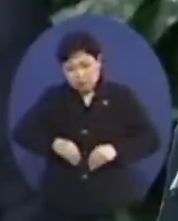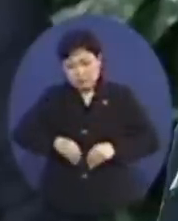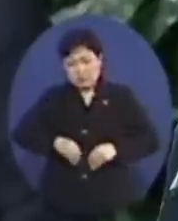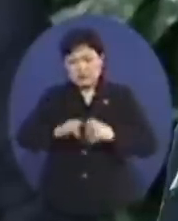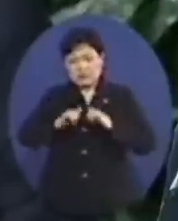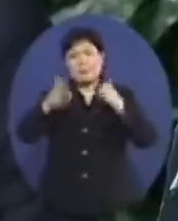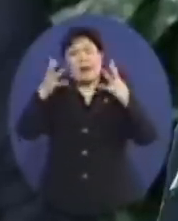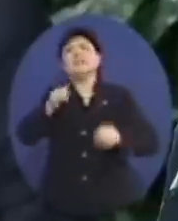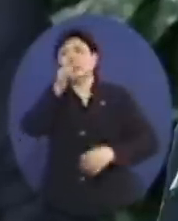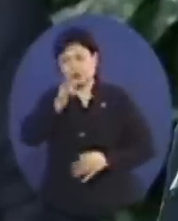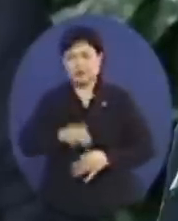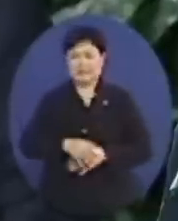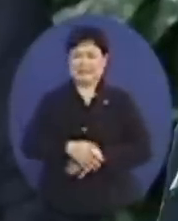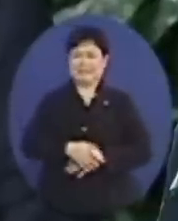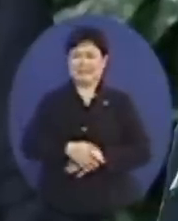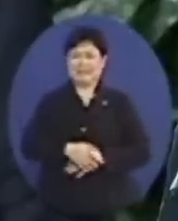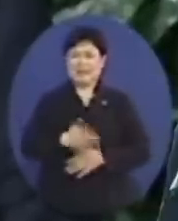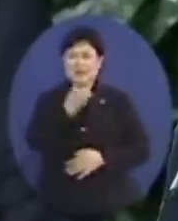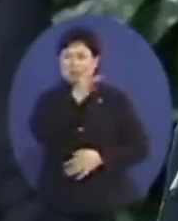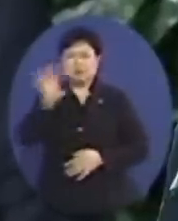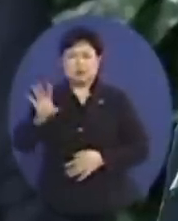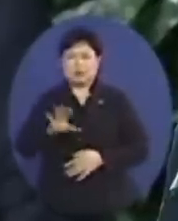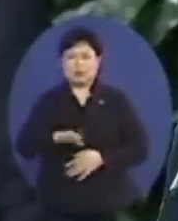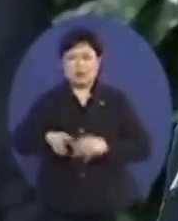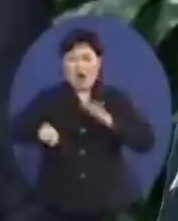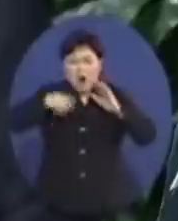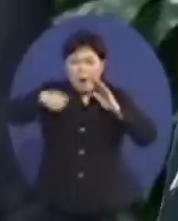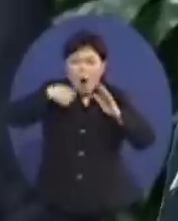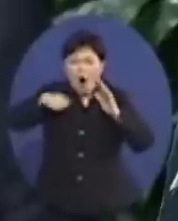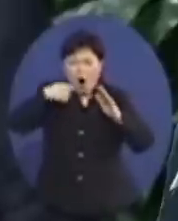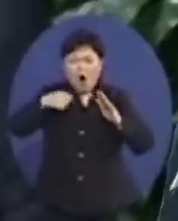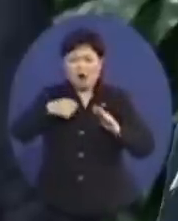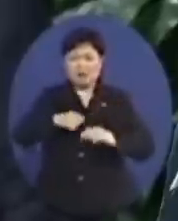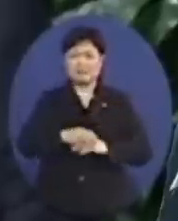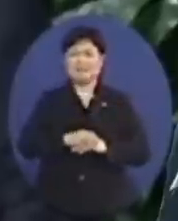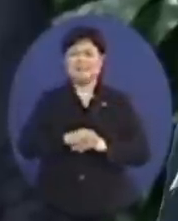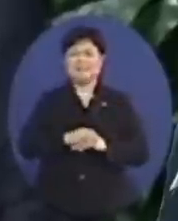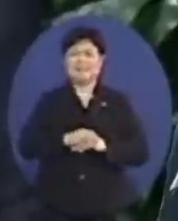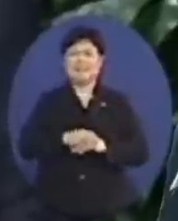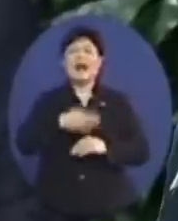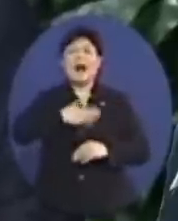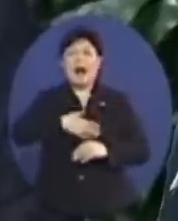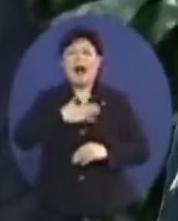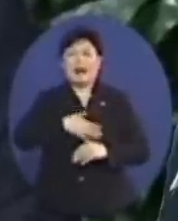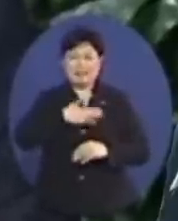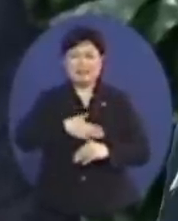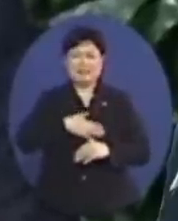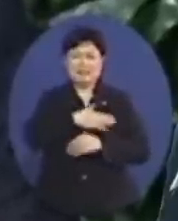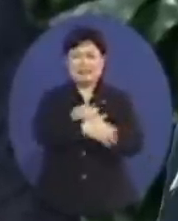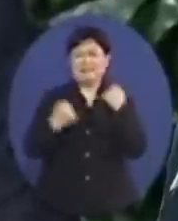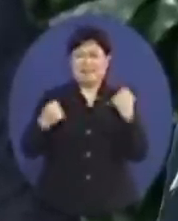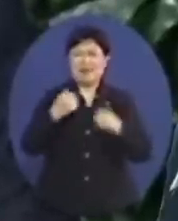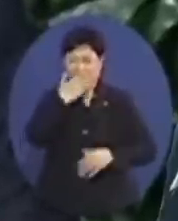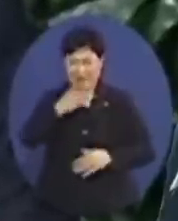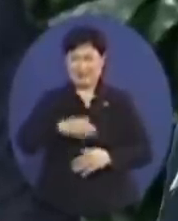많습니다. 무조건 하고 먹으면 알아서 해 주실 것이다,